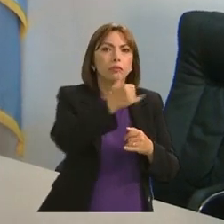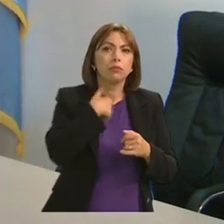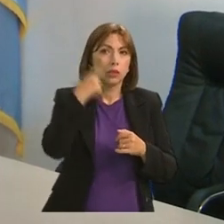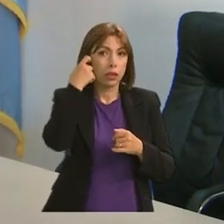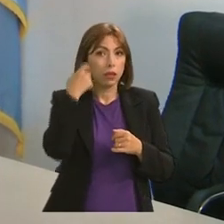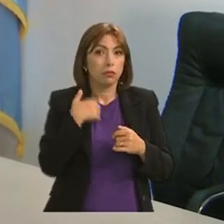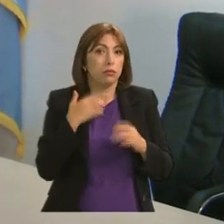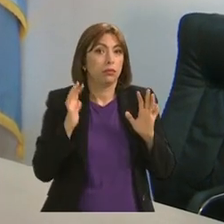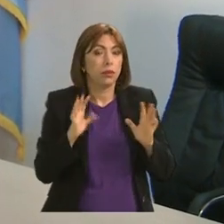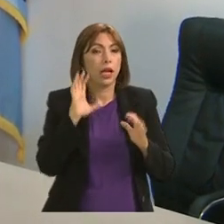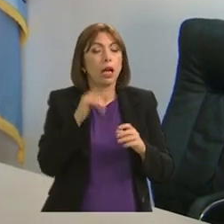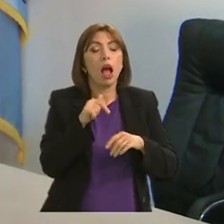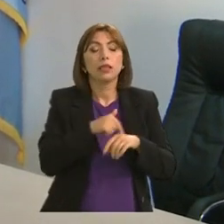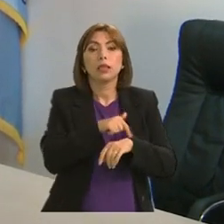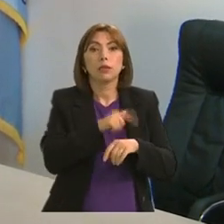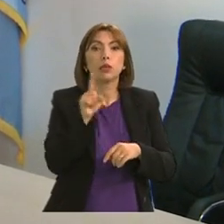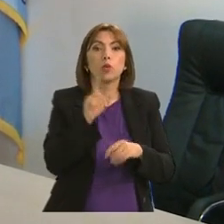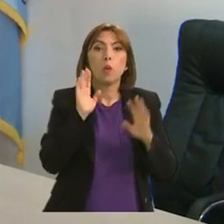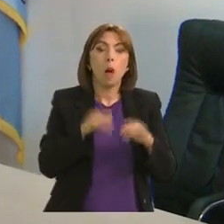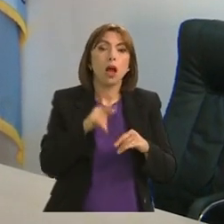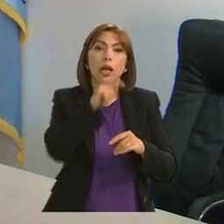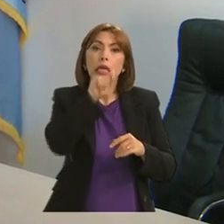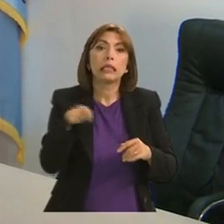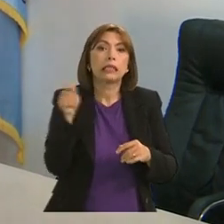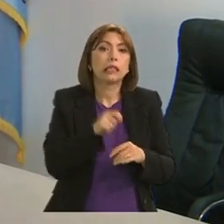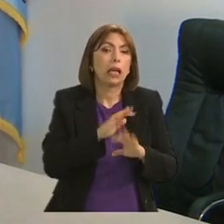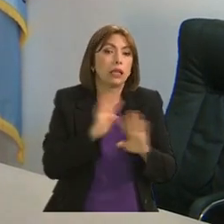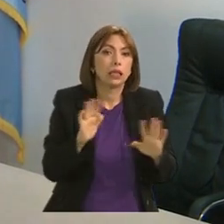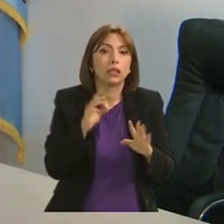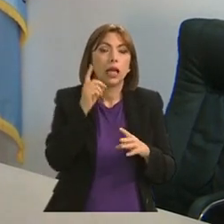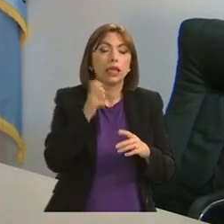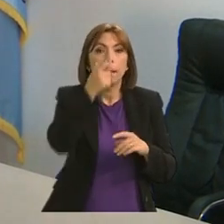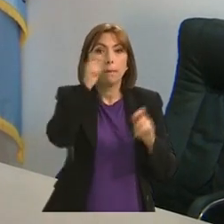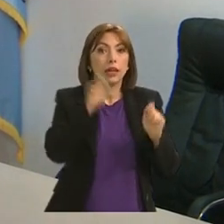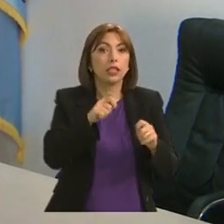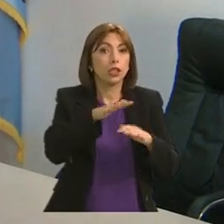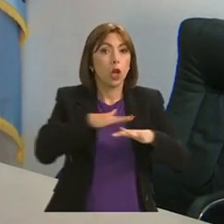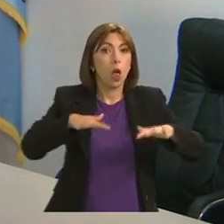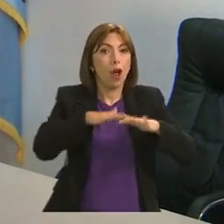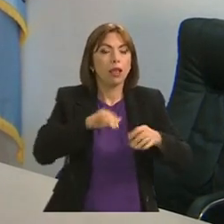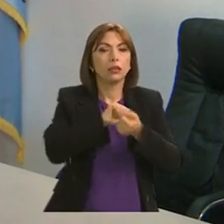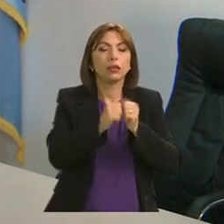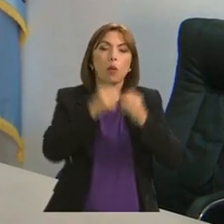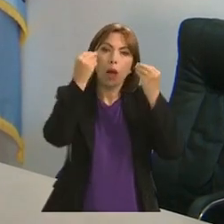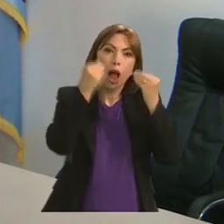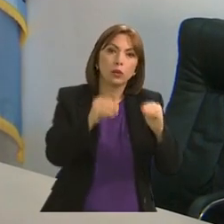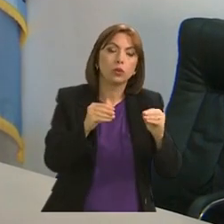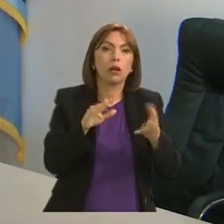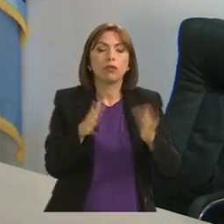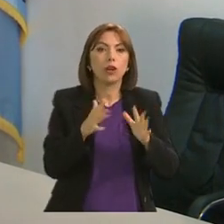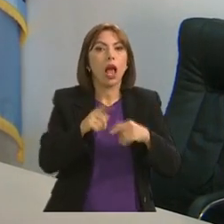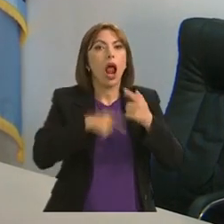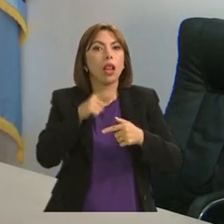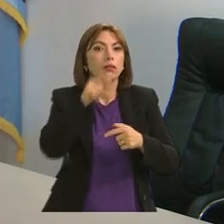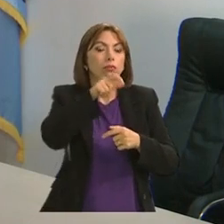consider că atâta timp cât nu are nicio interdicție de a părăsi localitatea sau de a anunța unul alt